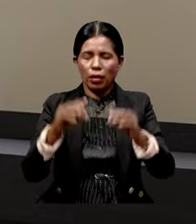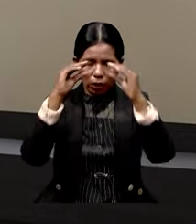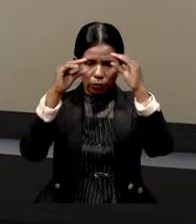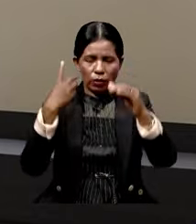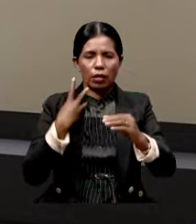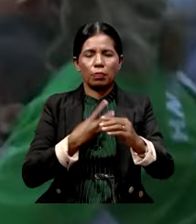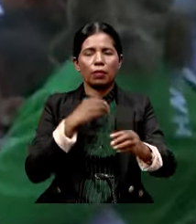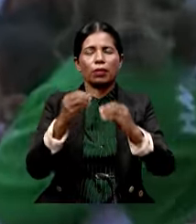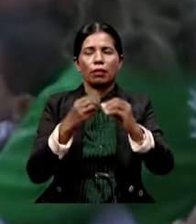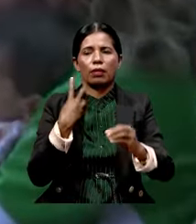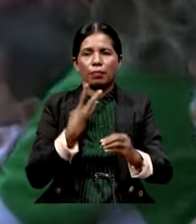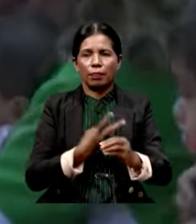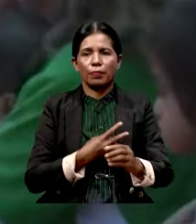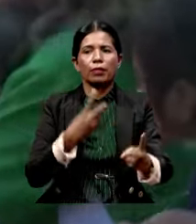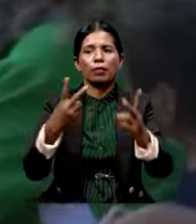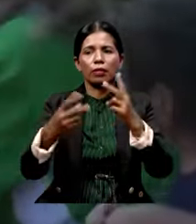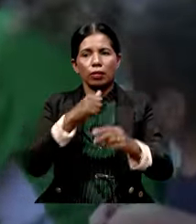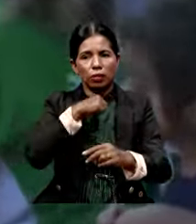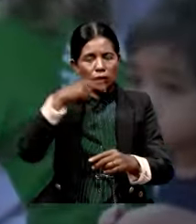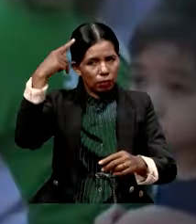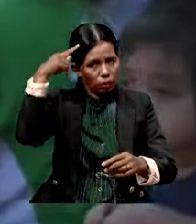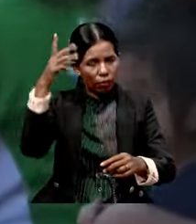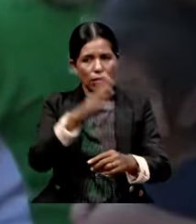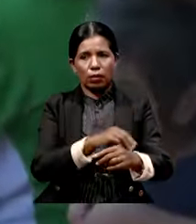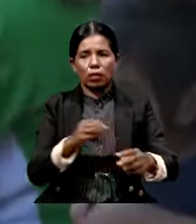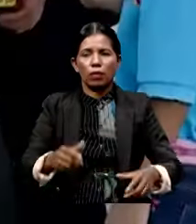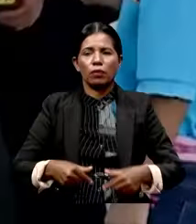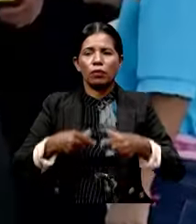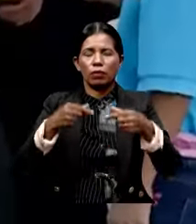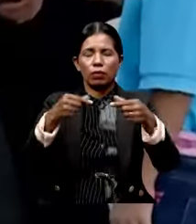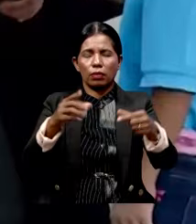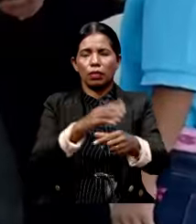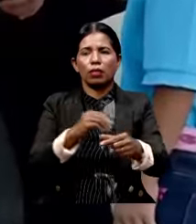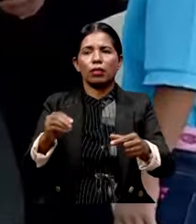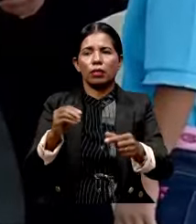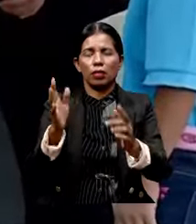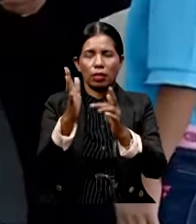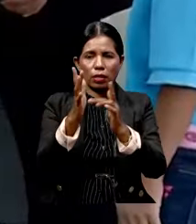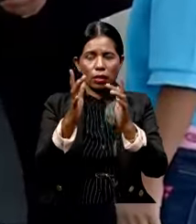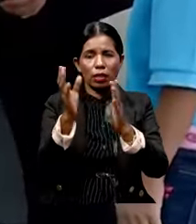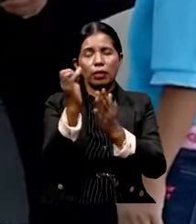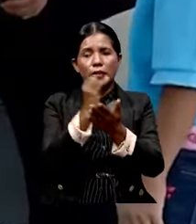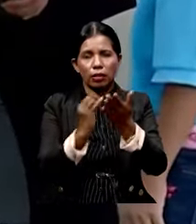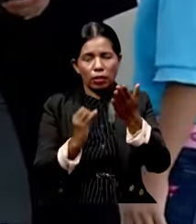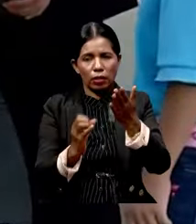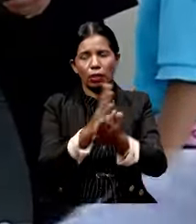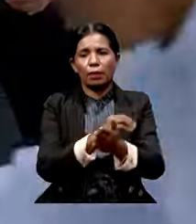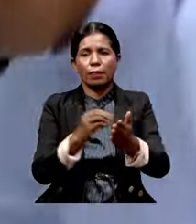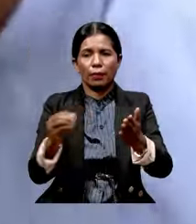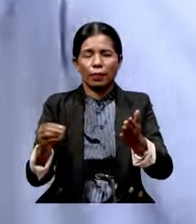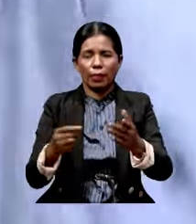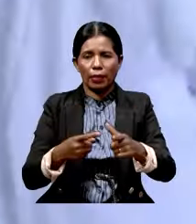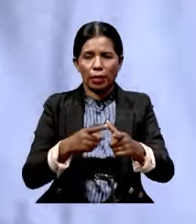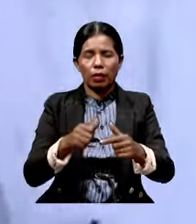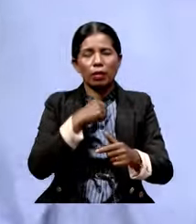hal kepada kami. Ia visitane Papa Francisco mos oferece estatua Sagrada Família ba comunidade Alma. No e ocasião